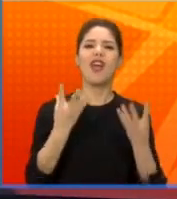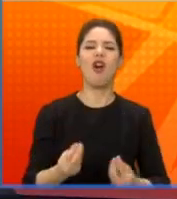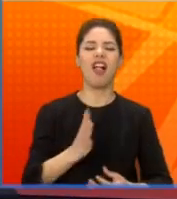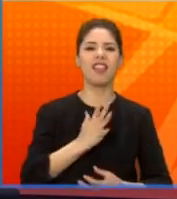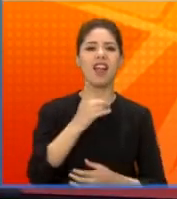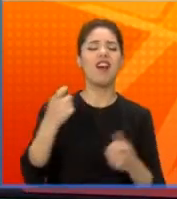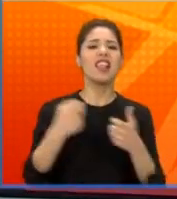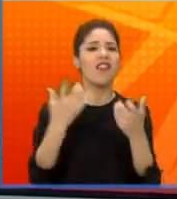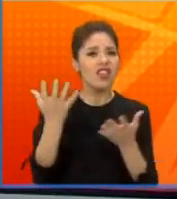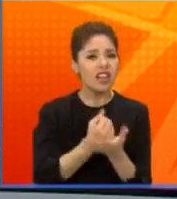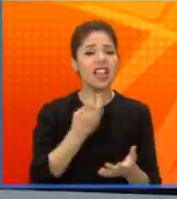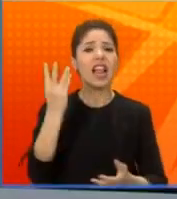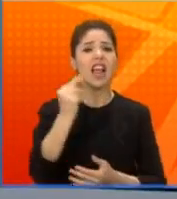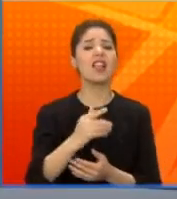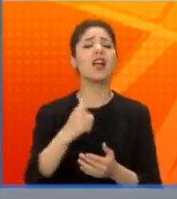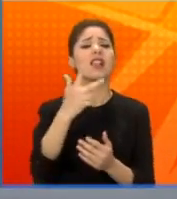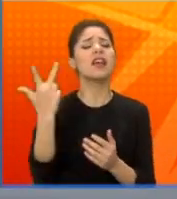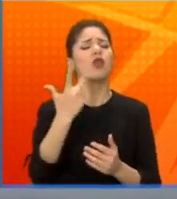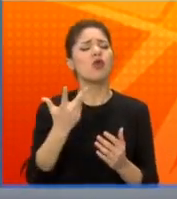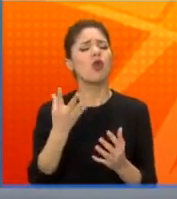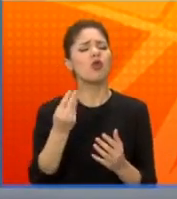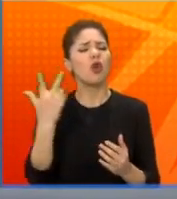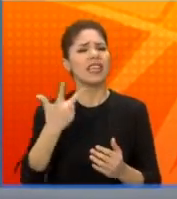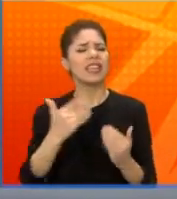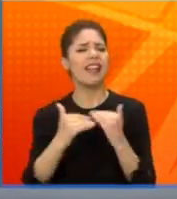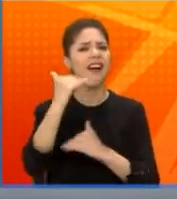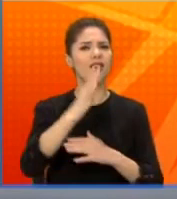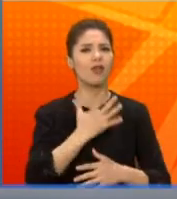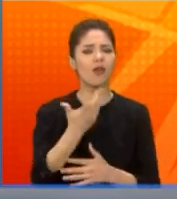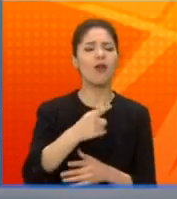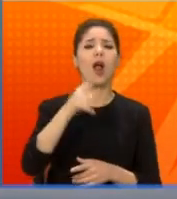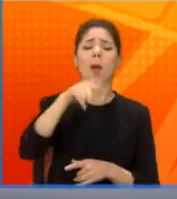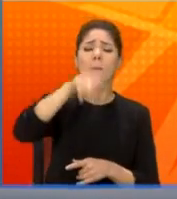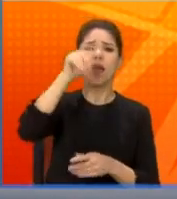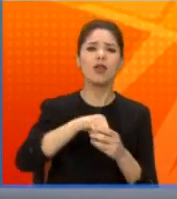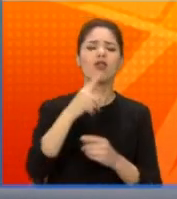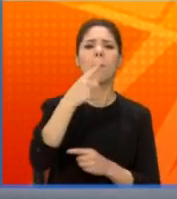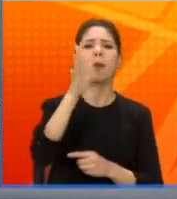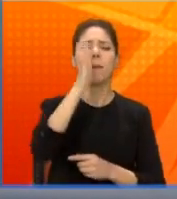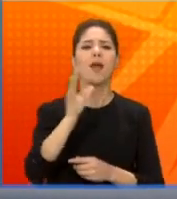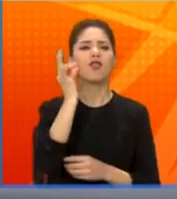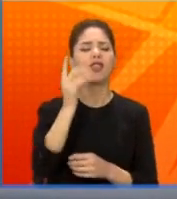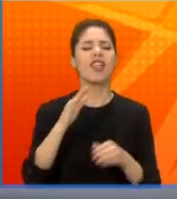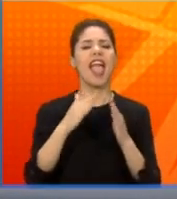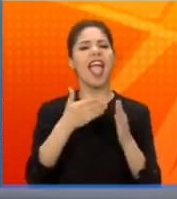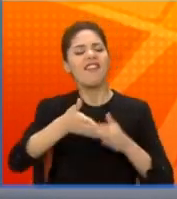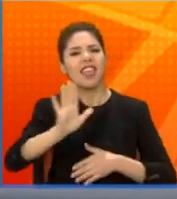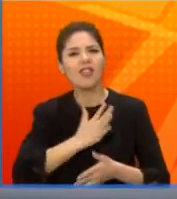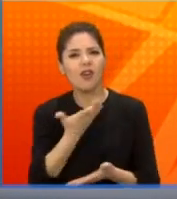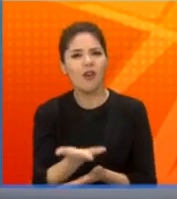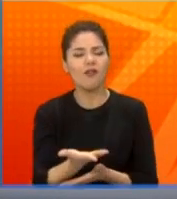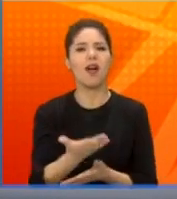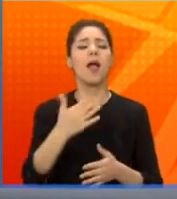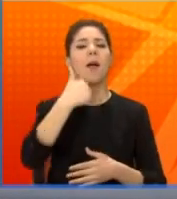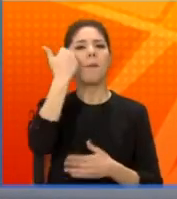Savaşı kazananların sayısı artık çok daha hızlı artıyor. Neredeyse her gün ortalama 1500 kişi hastanelerden taburcu oluyor.